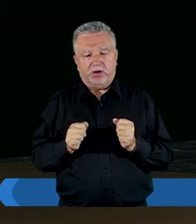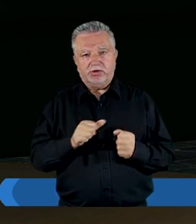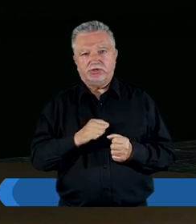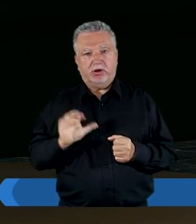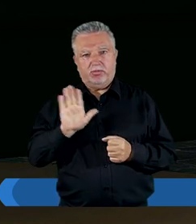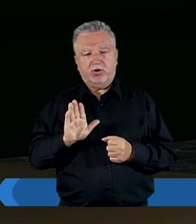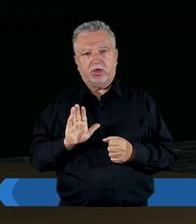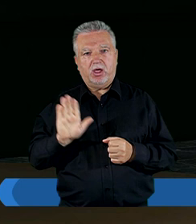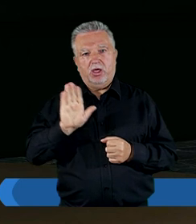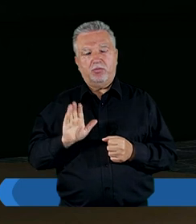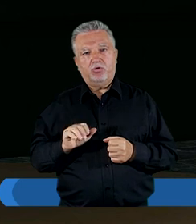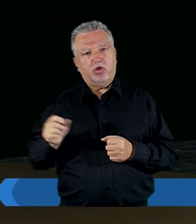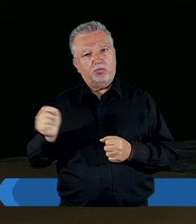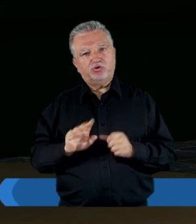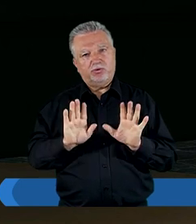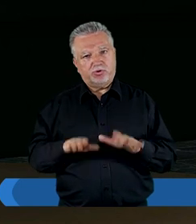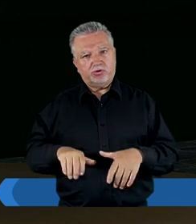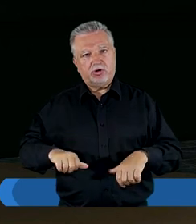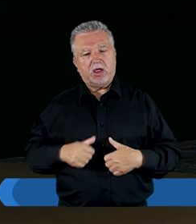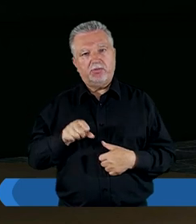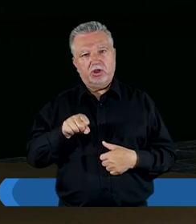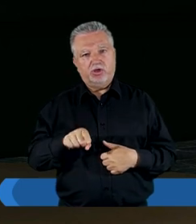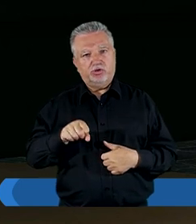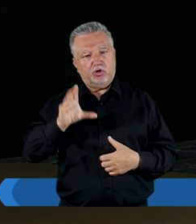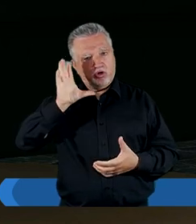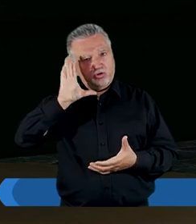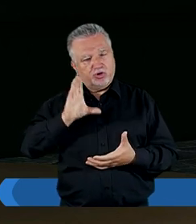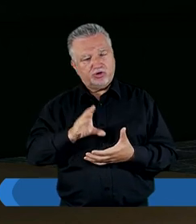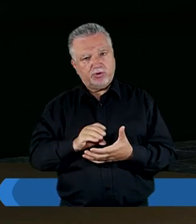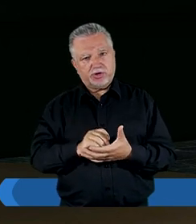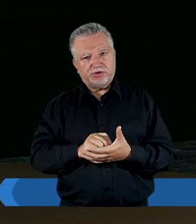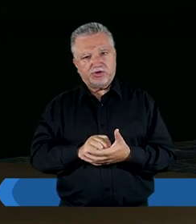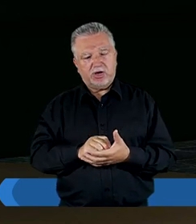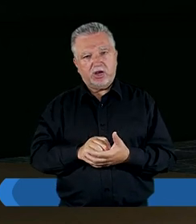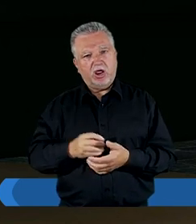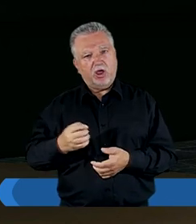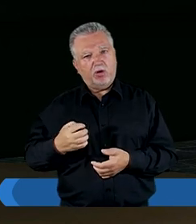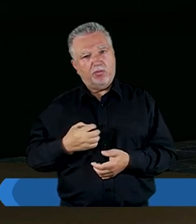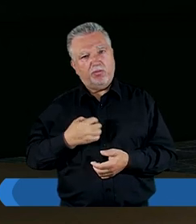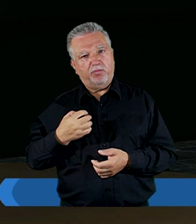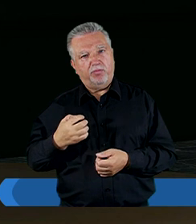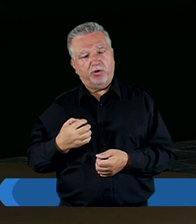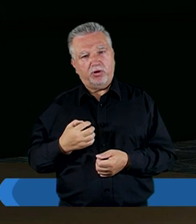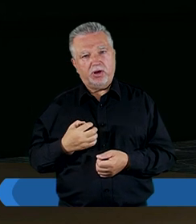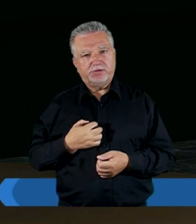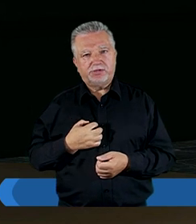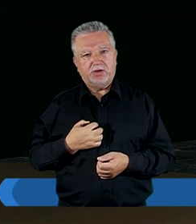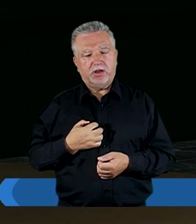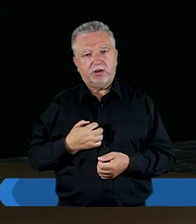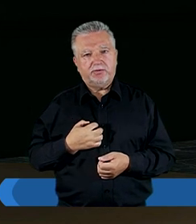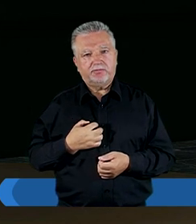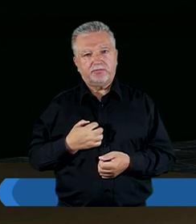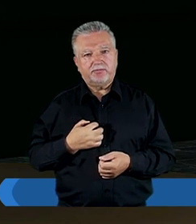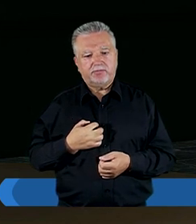Więc Pan Bóg musi pozwolić, żeby ten eksperyment grzechu, który jest tak bolesny, jak widać po Księdze Hioba,